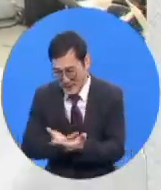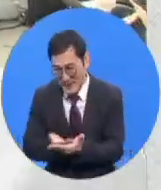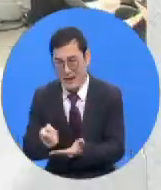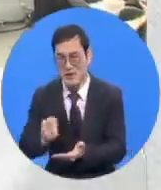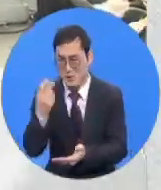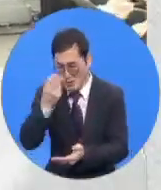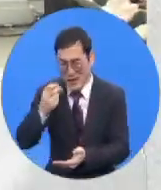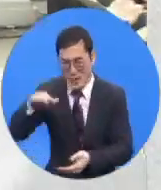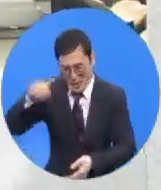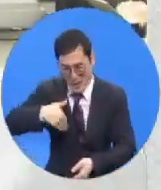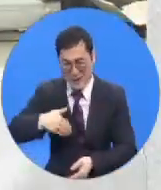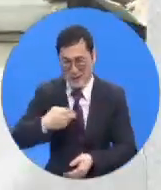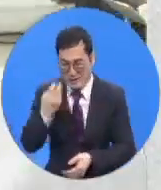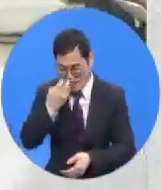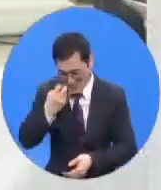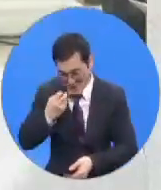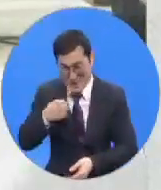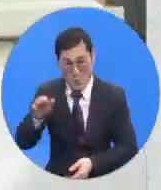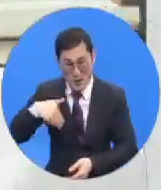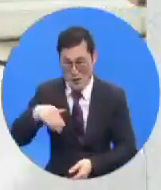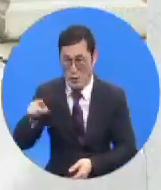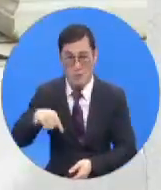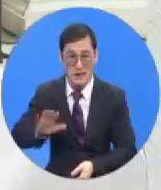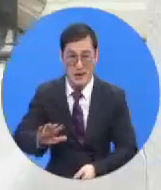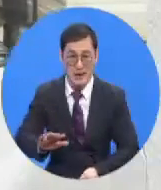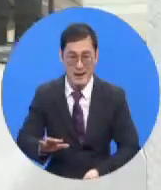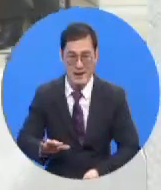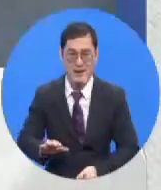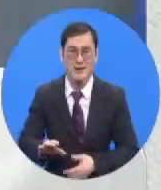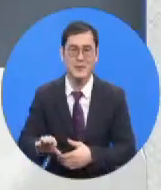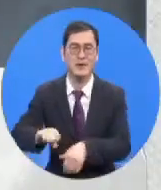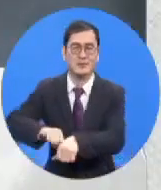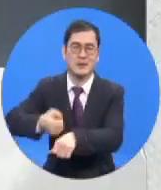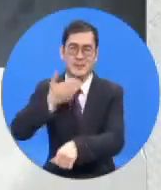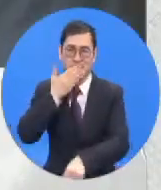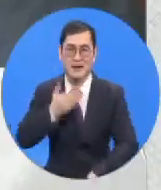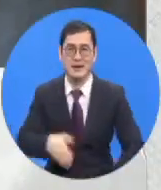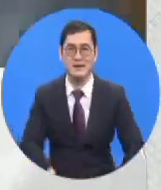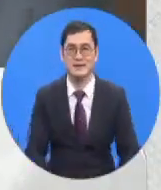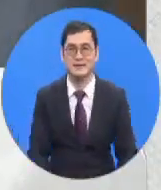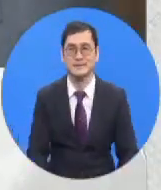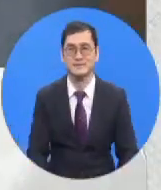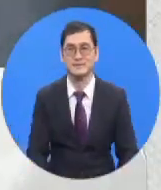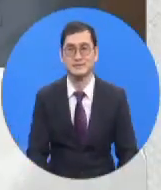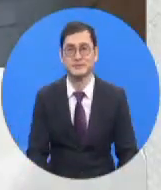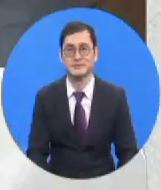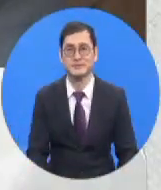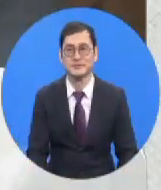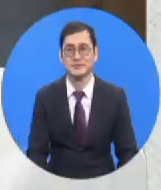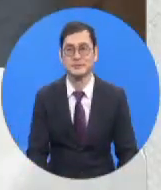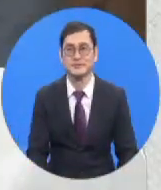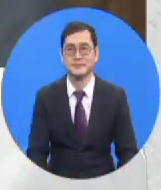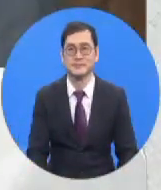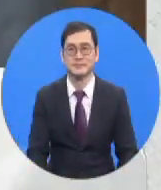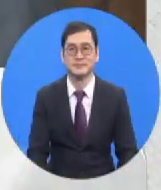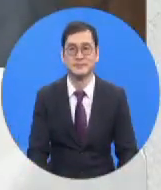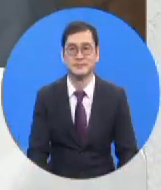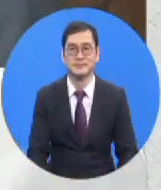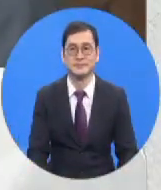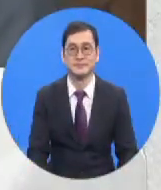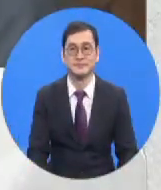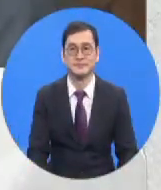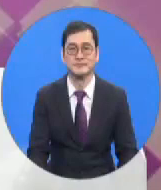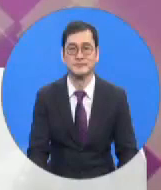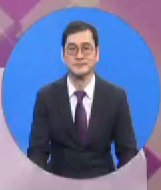그 처벌 규정이 예. 강하지가 않아서 이건 좀 상징적인 의미밖에 없지 않는가 하는 그런 생각이 사실은 들어요. 예.